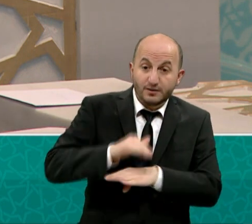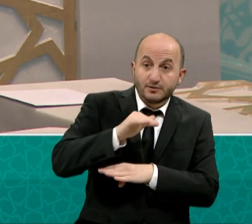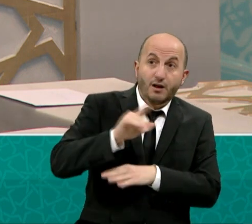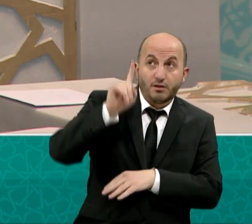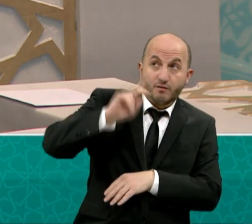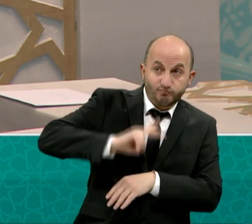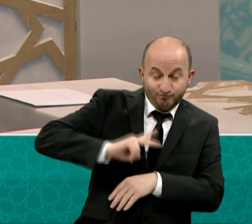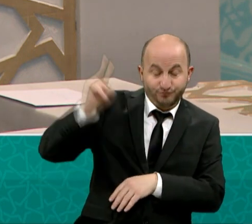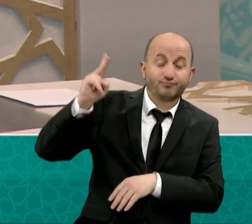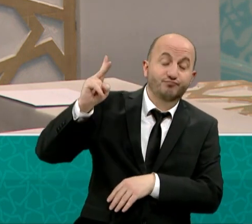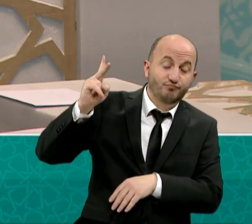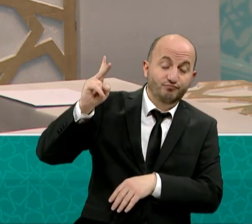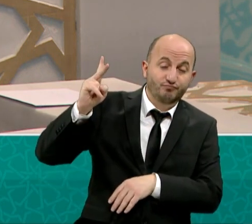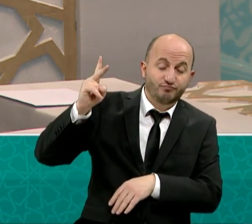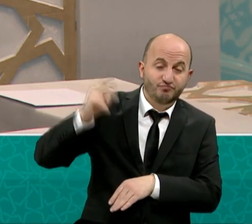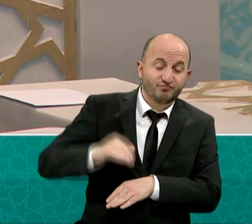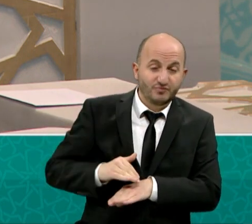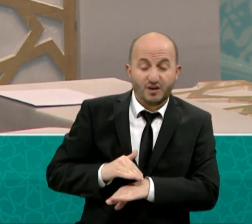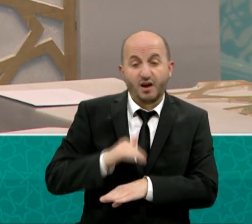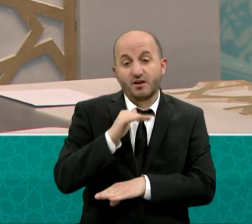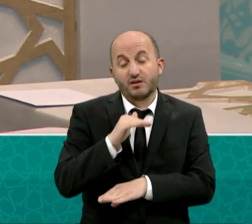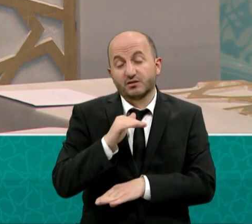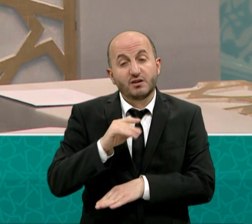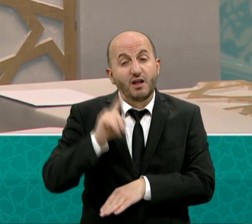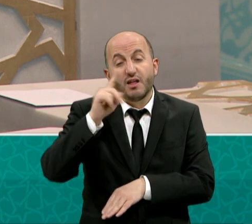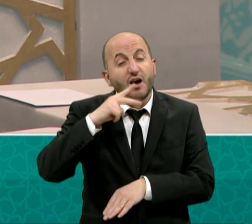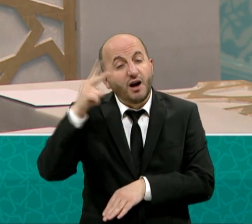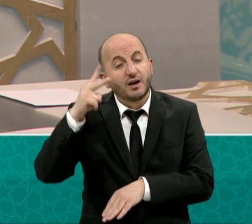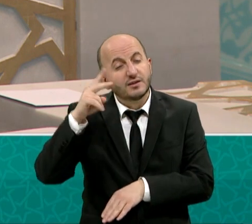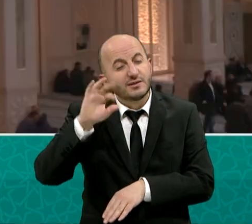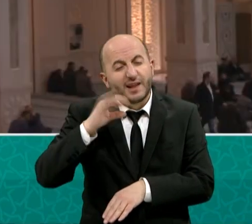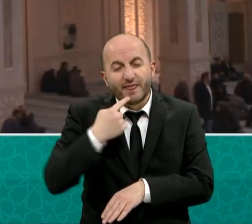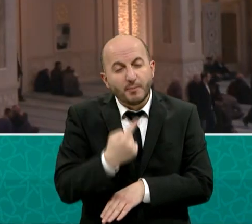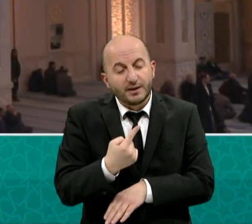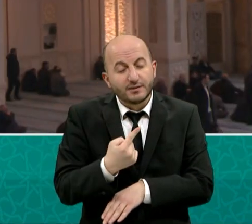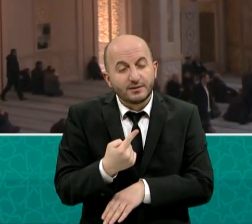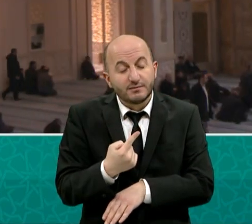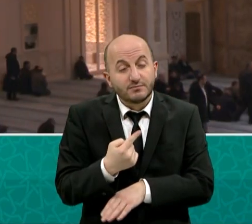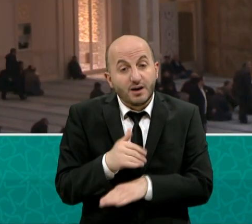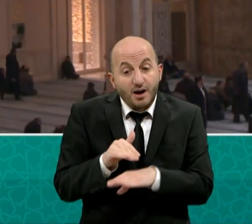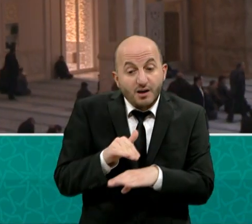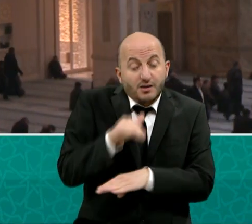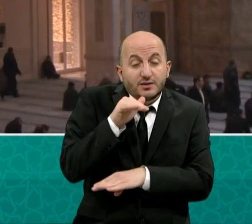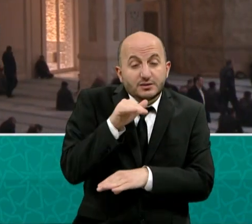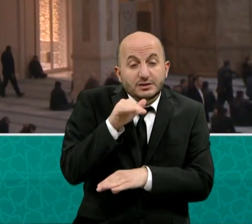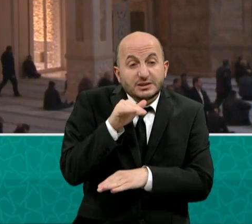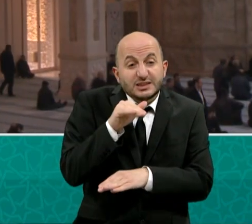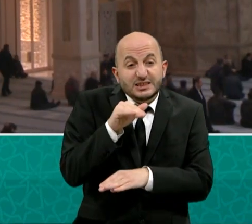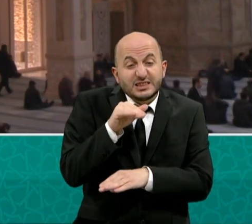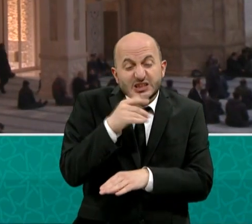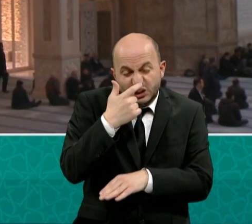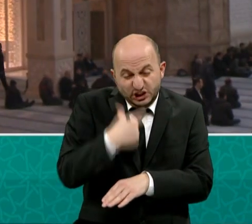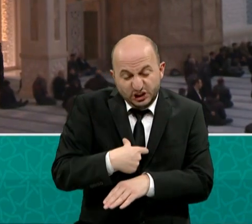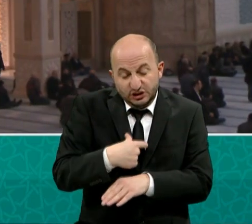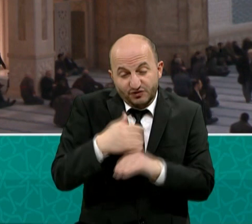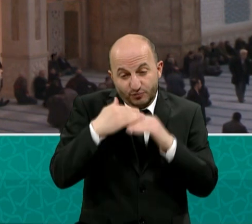dedi. Hayatın Allah'a ait kılınması ne demek kardeşlerim? Hayatımızın fert olarak,